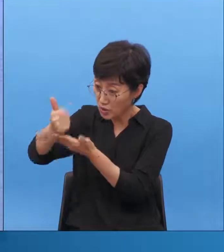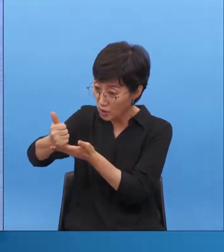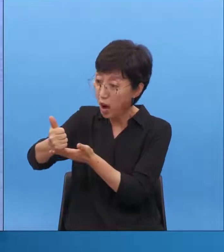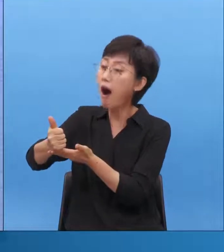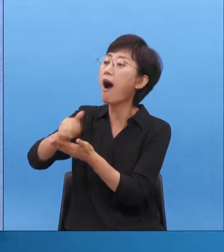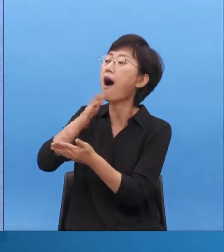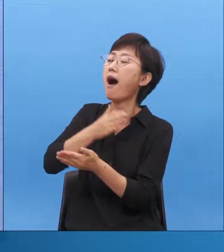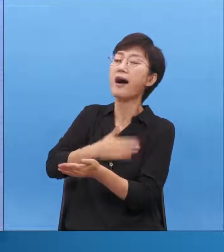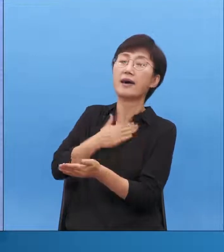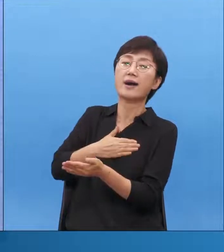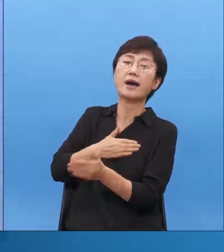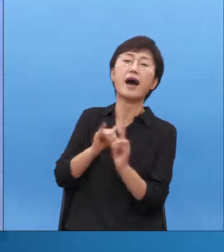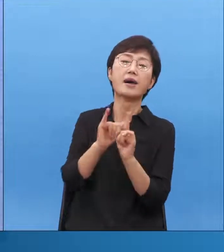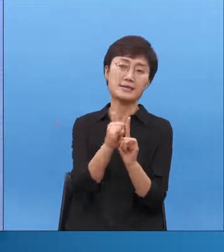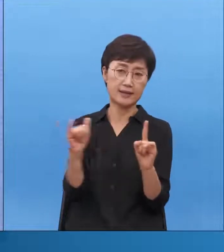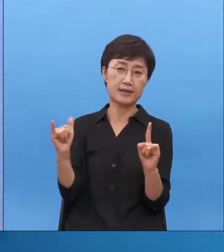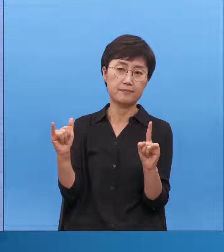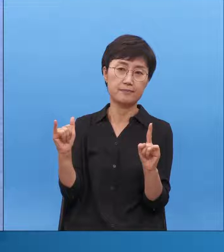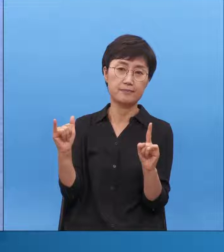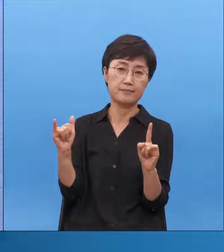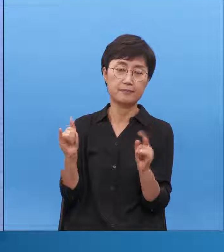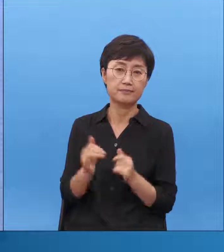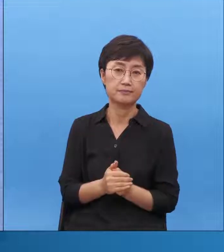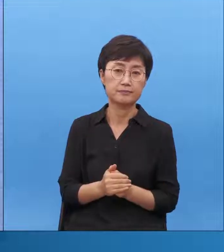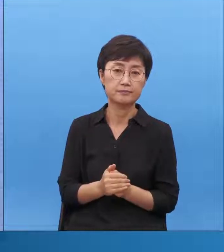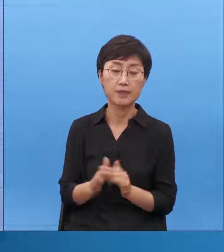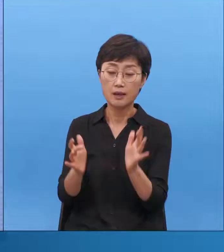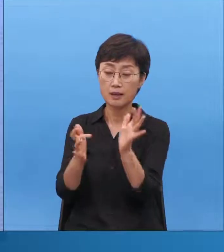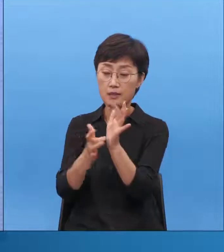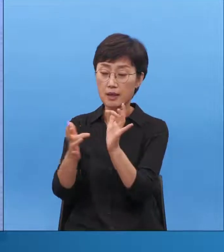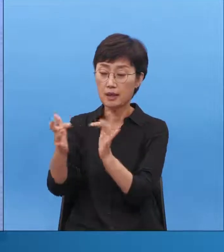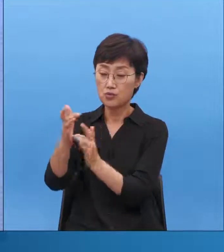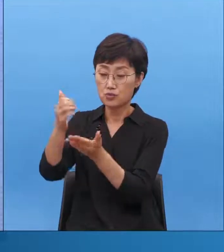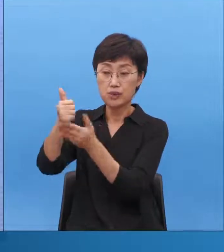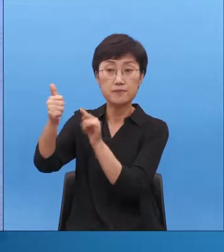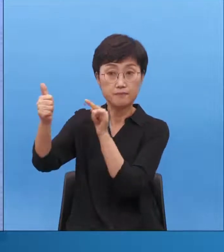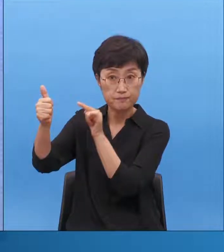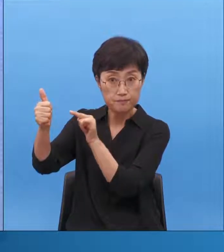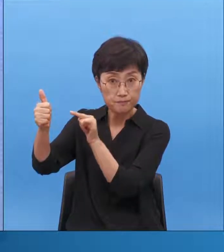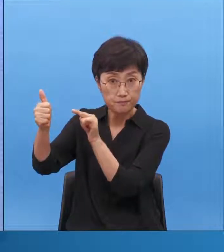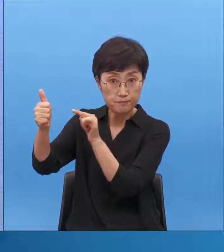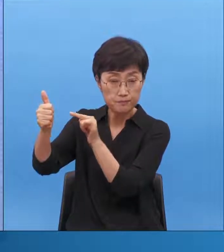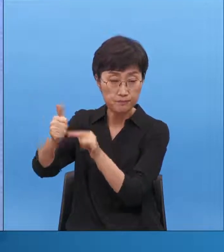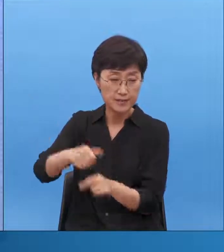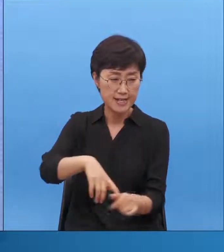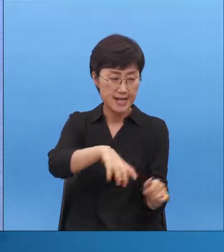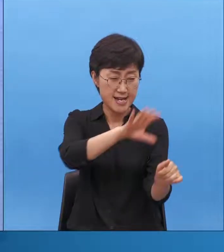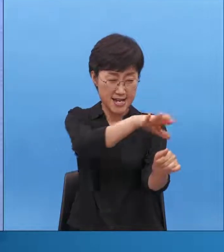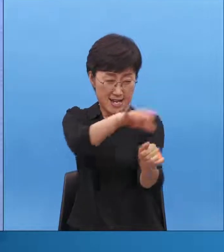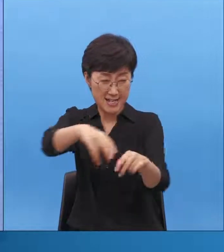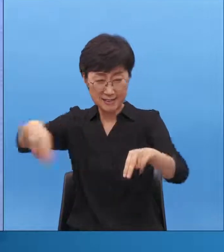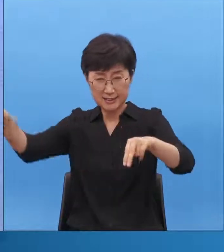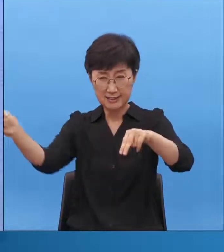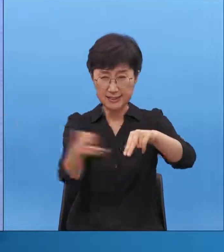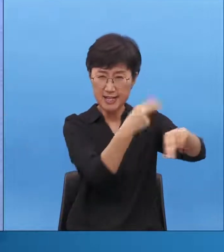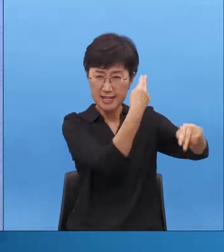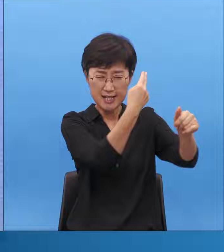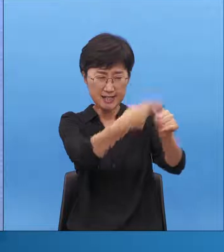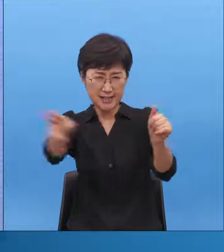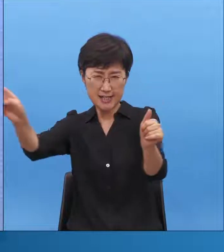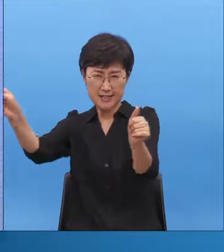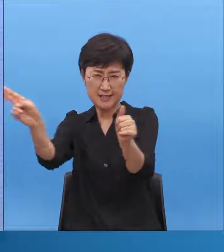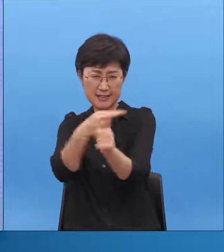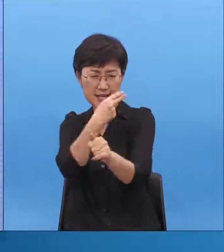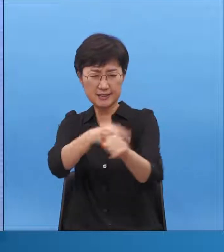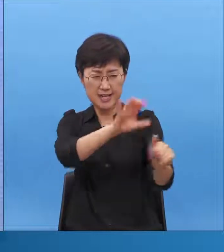of captivity in Babylon. 예수님께서 단 한 번 막 강하게 말이죠. 막 채찍을 든 그 사건을 안다는 And it 말입니다. means